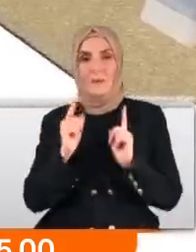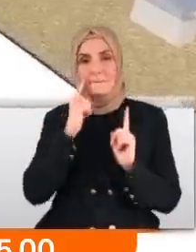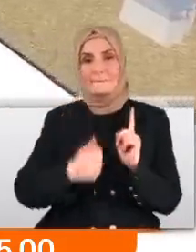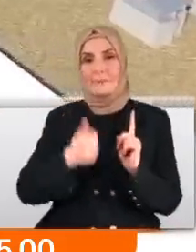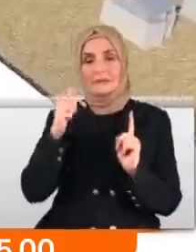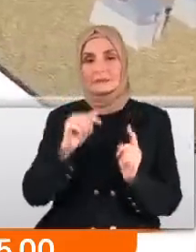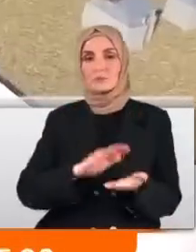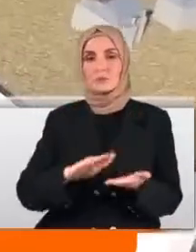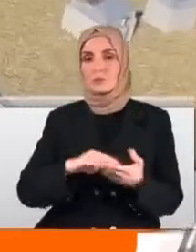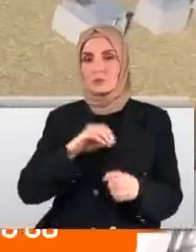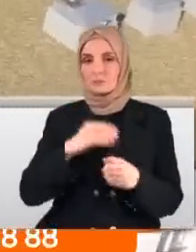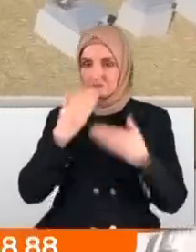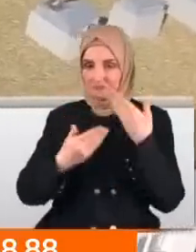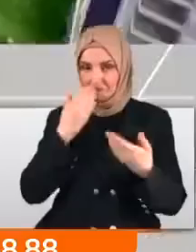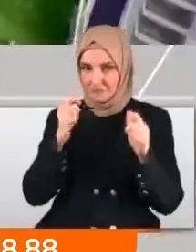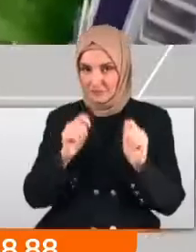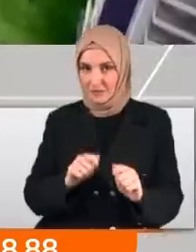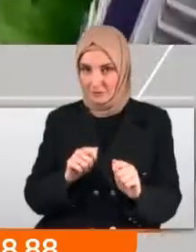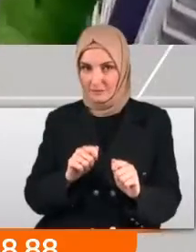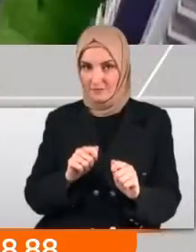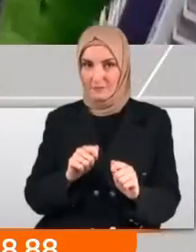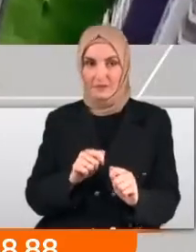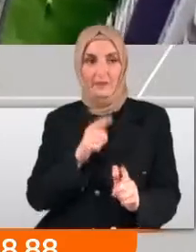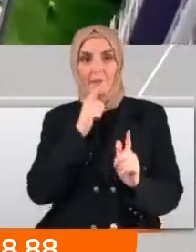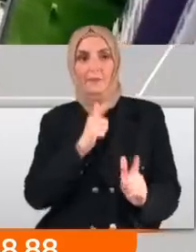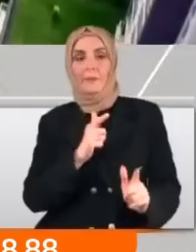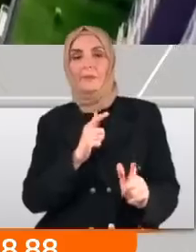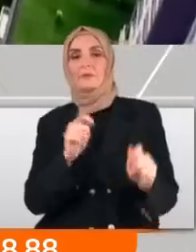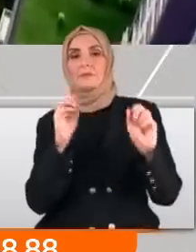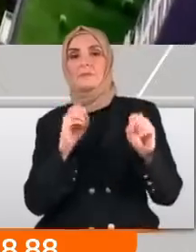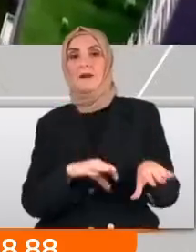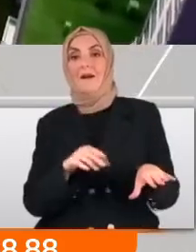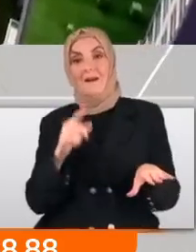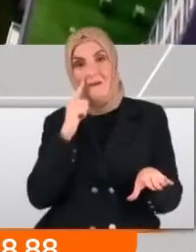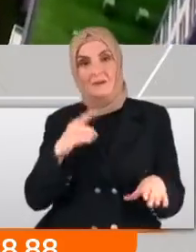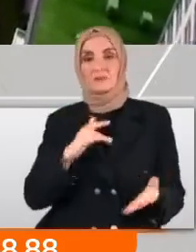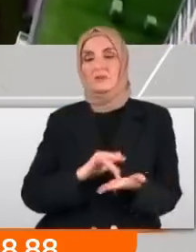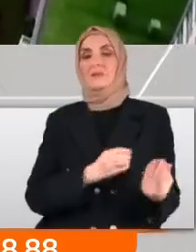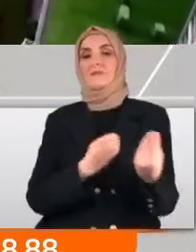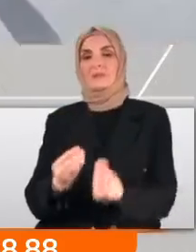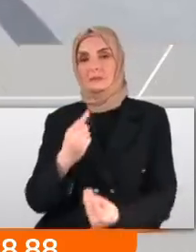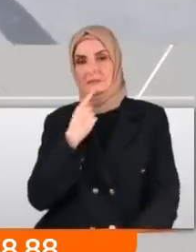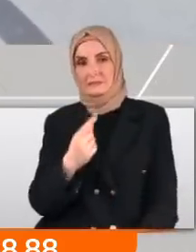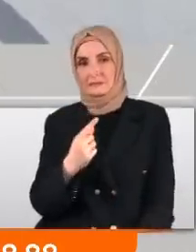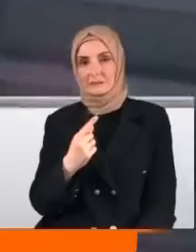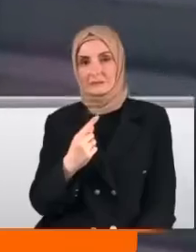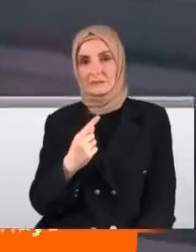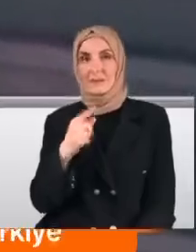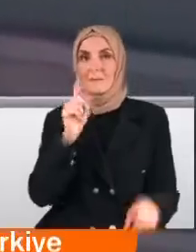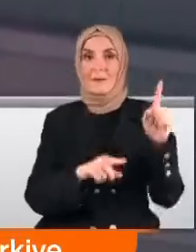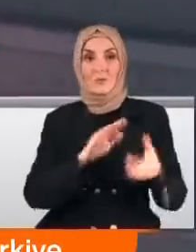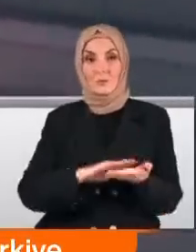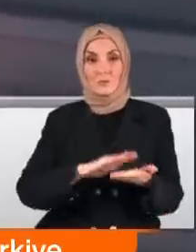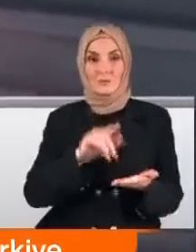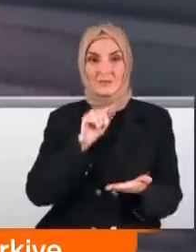paylaştı. Caydırıcı yaptırımlar olacak dedi. Bazı düzenlemeler yaptırım olmadığı takdirde etkinliği azalıyor.